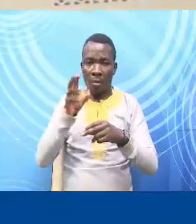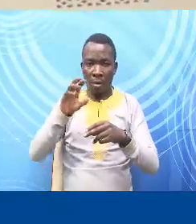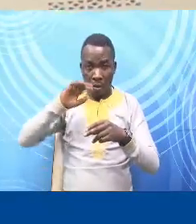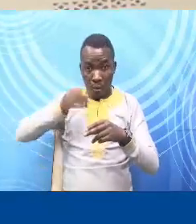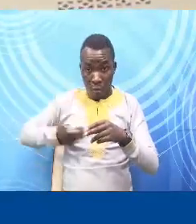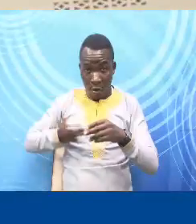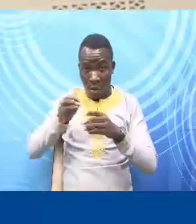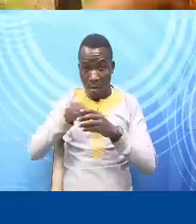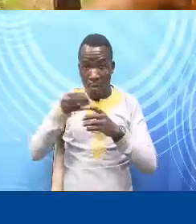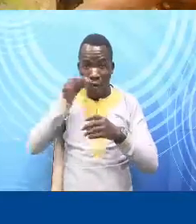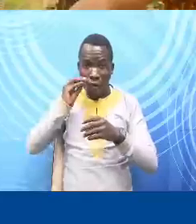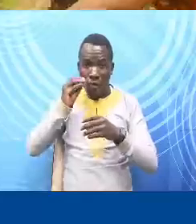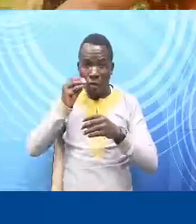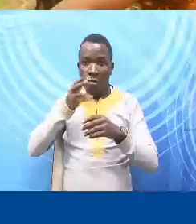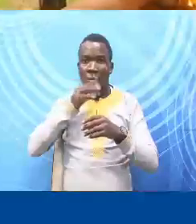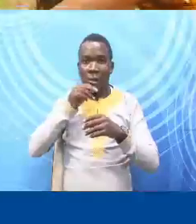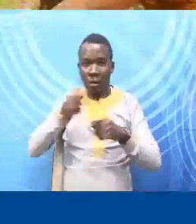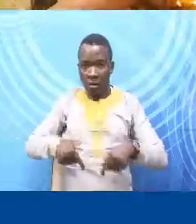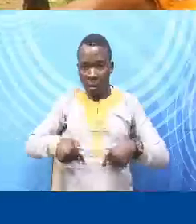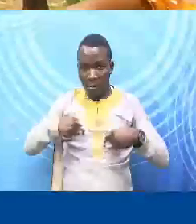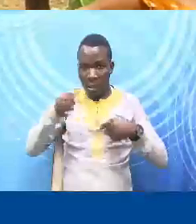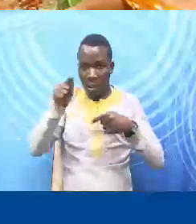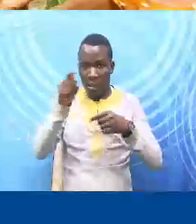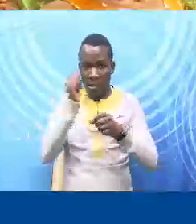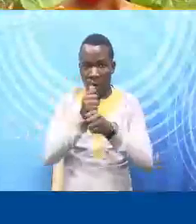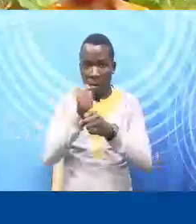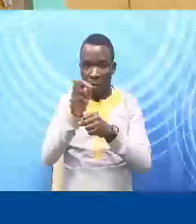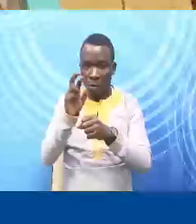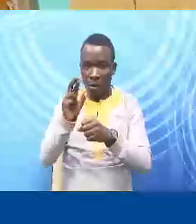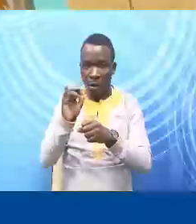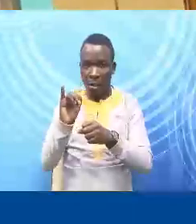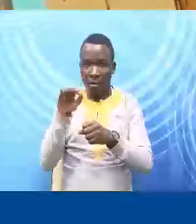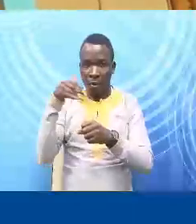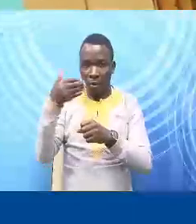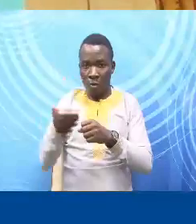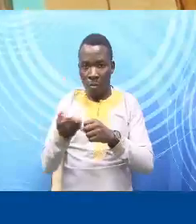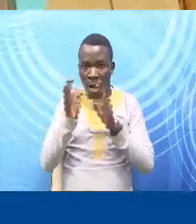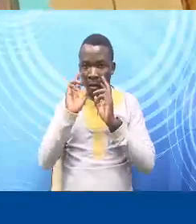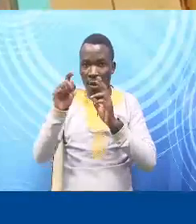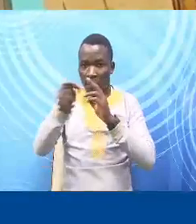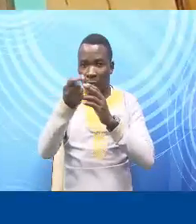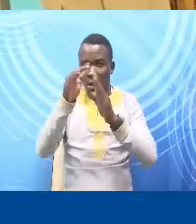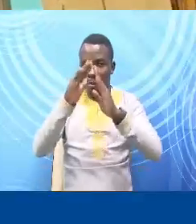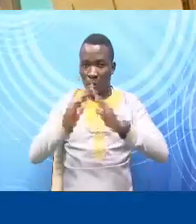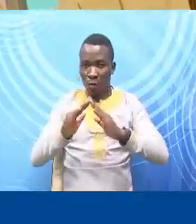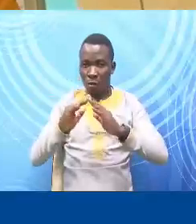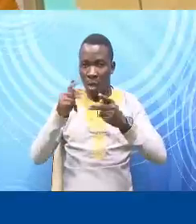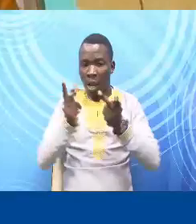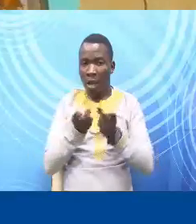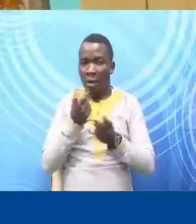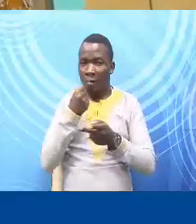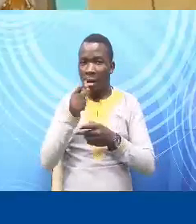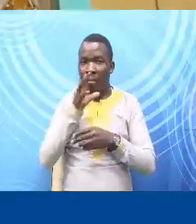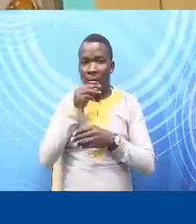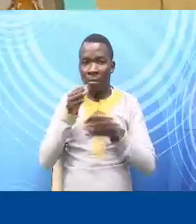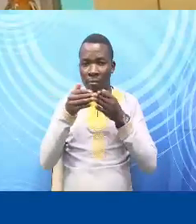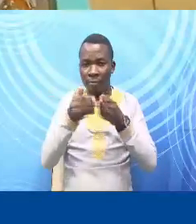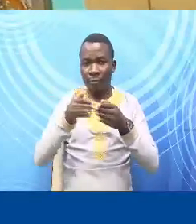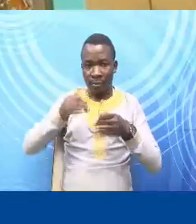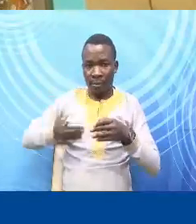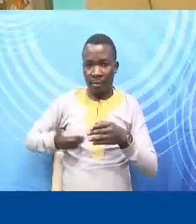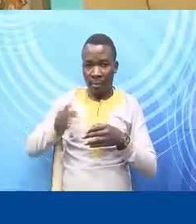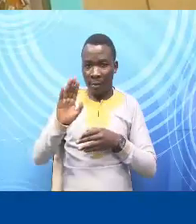rw'abasore bacumbitse muri aka gace, bivugwa ko bakora mu nzego z'iperereza, maze asanga bifungiranye mu nzu aho uyu mugabo avuga ko aba basore bararimo kumusambanyiriza umugore,